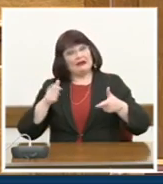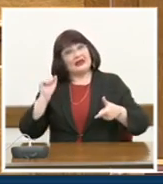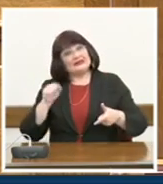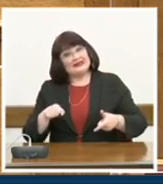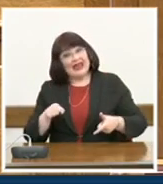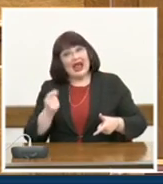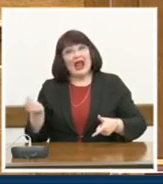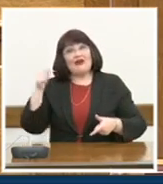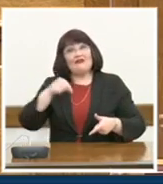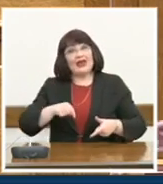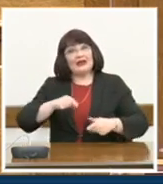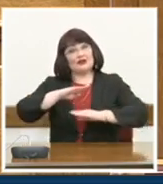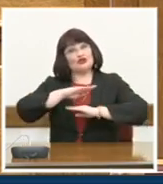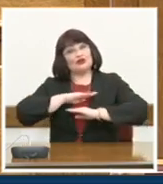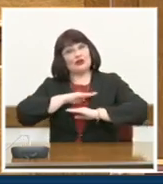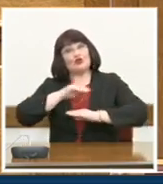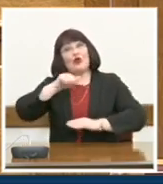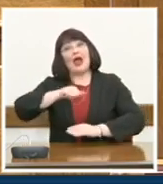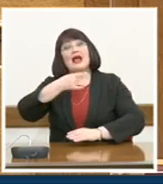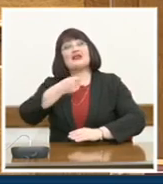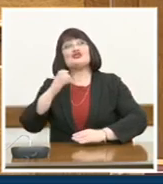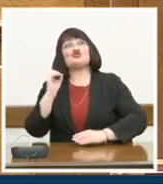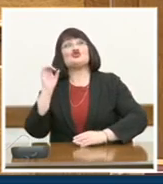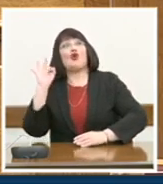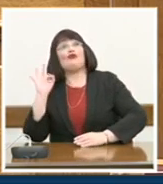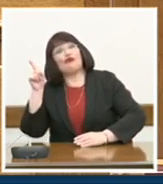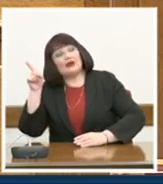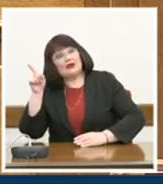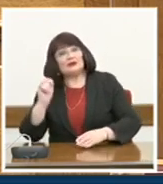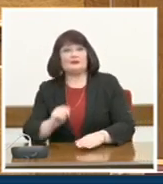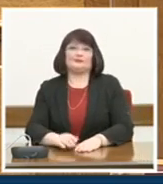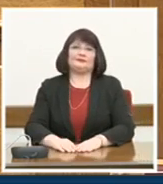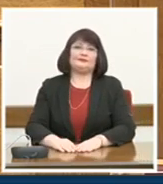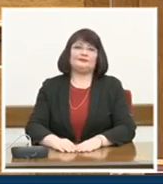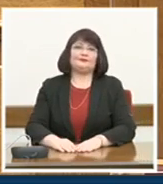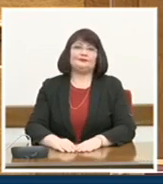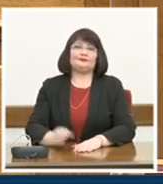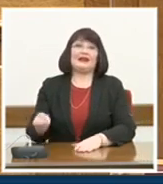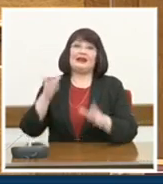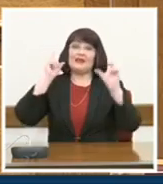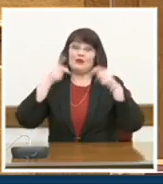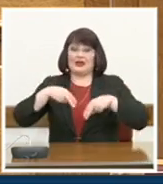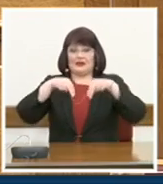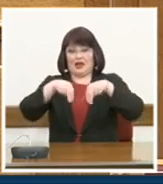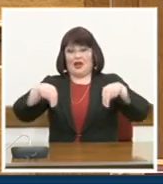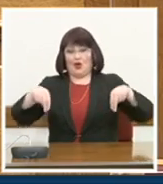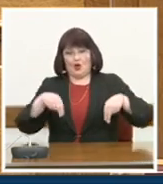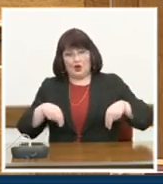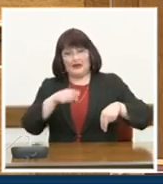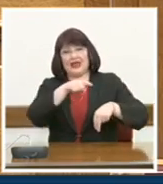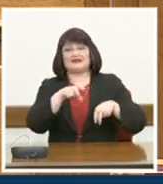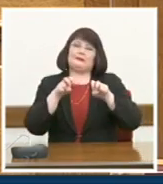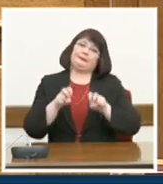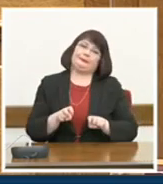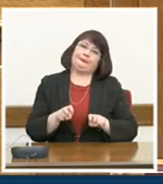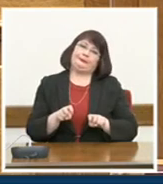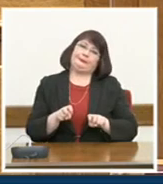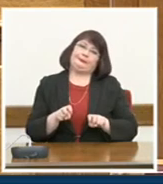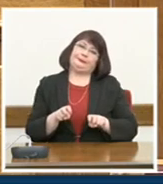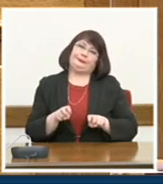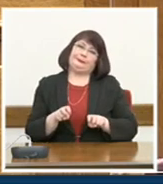σας αδικούμε, οι βουλευτές της Νέας Δημοκρατίας τους χειροκροτούσαν όρθιοι, ενώ εσείς καθιστή και κάτω από τα